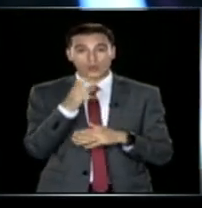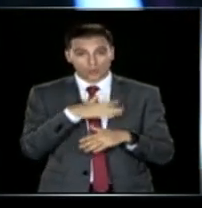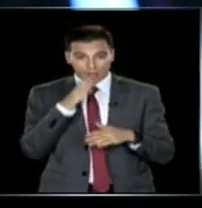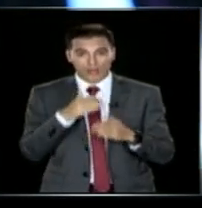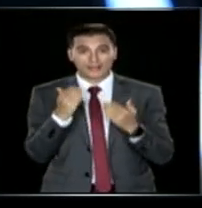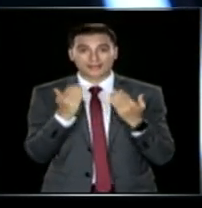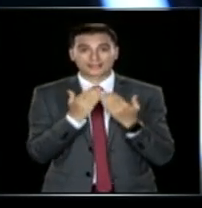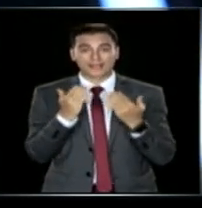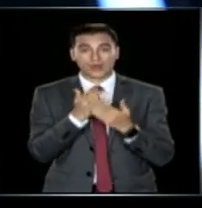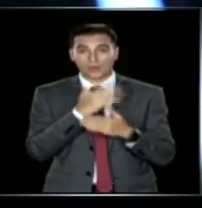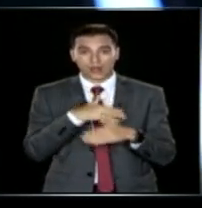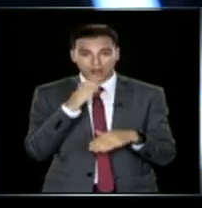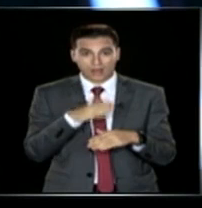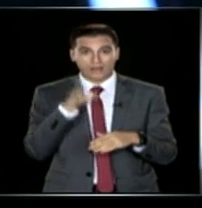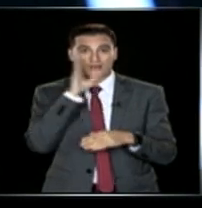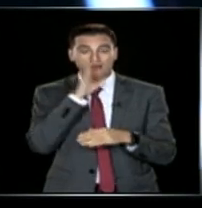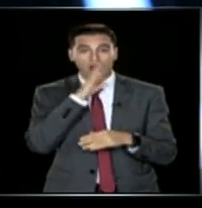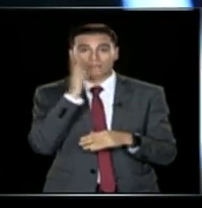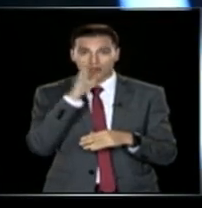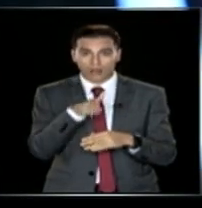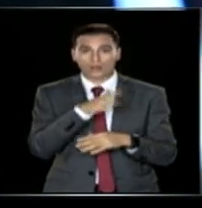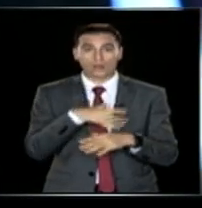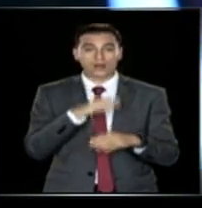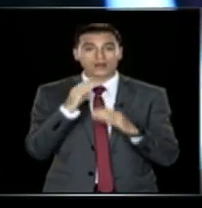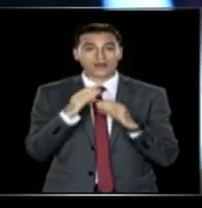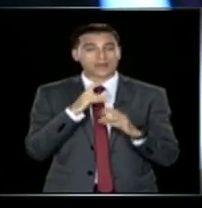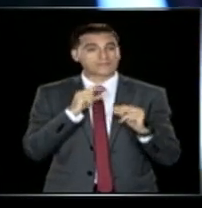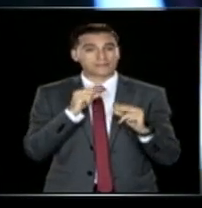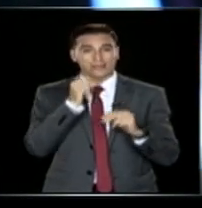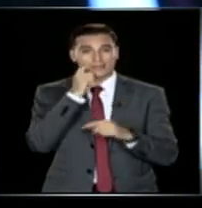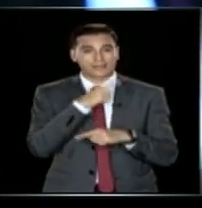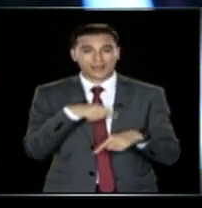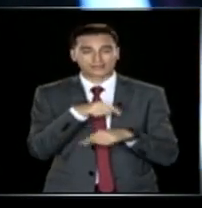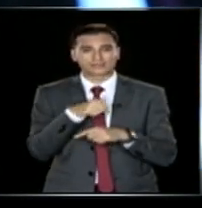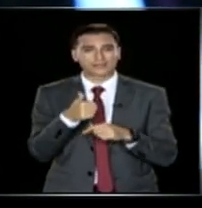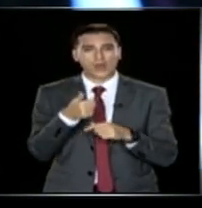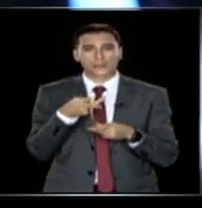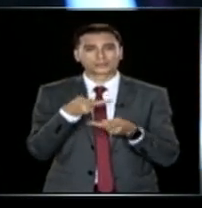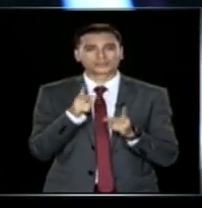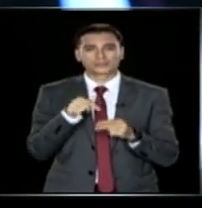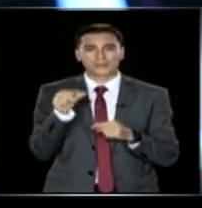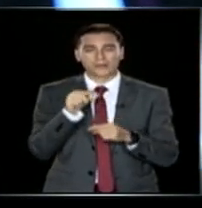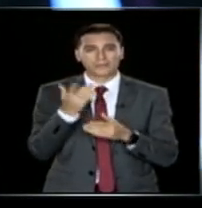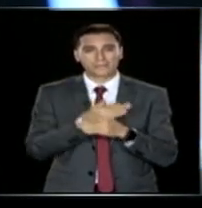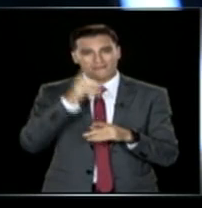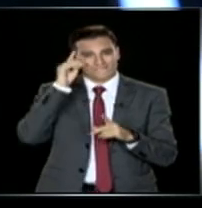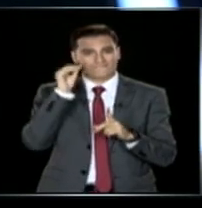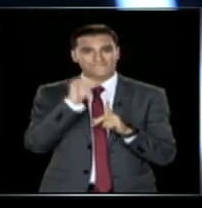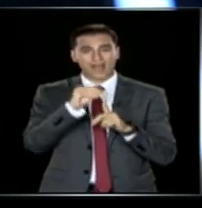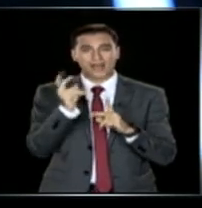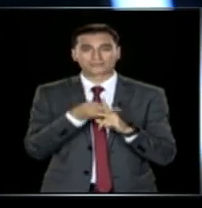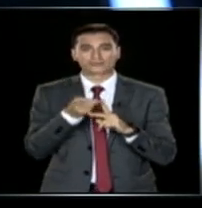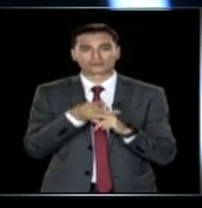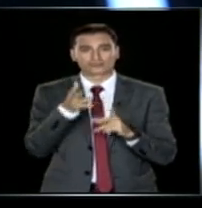بنقدر نتعلم، بنقدر نجاوب زينا زيهم. فهو ده يعني الحلو في البرنامج، بيزود الوعي، مش